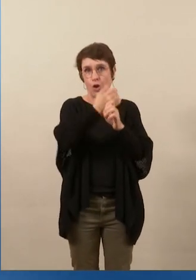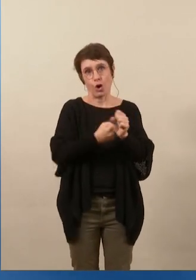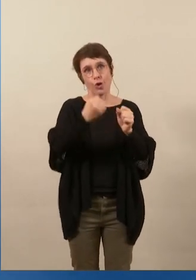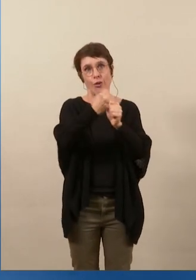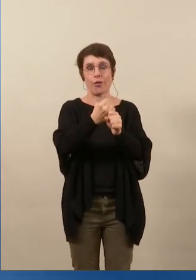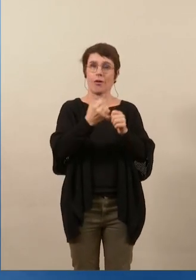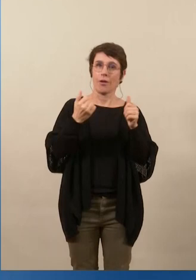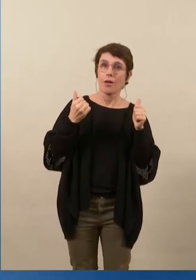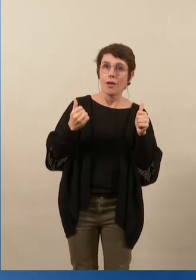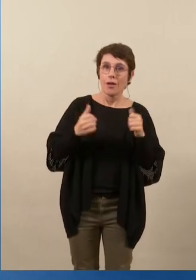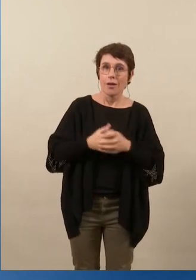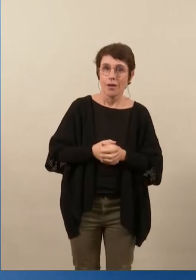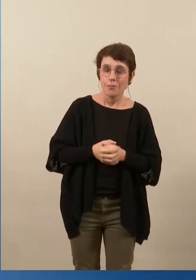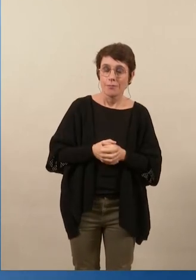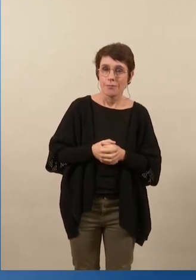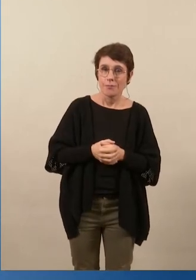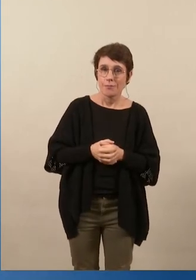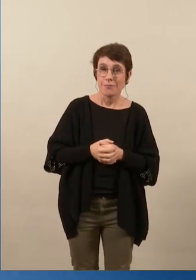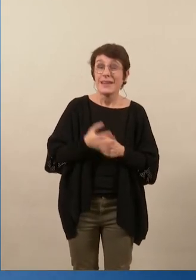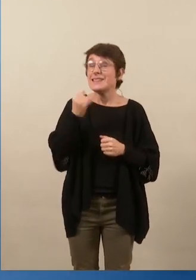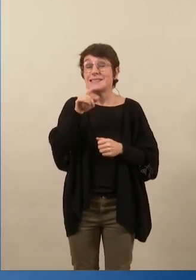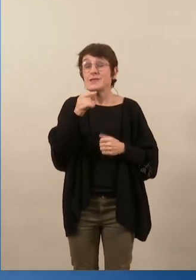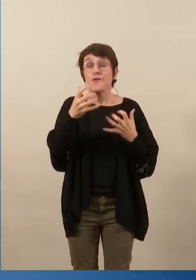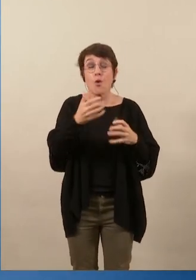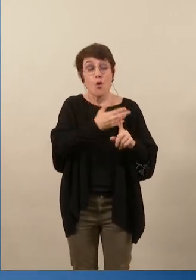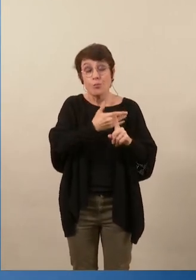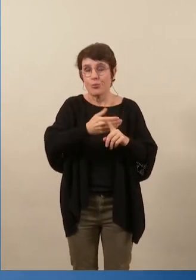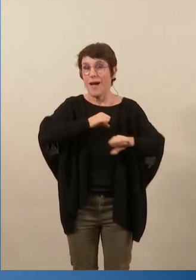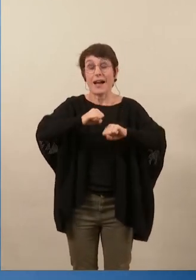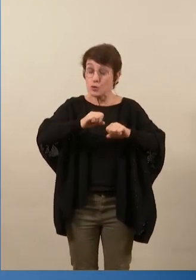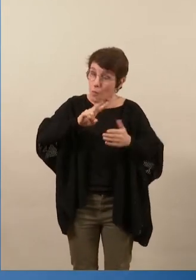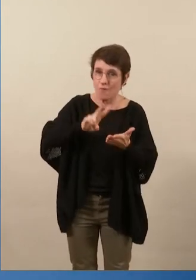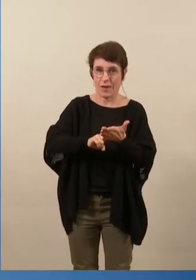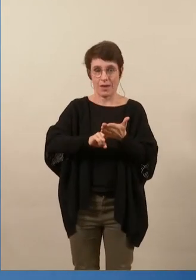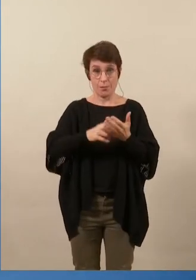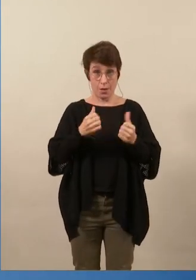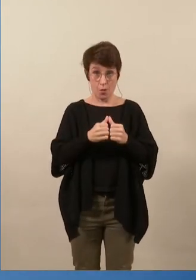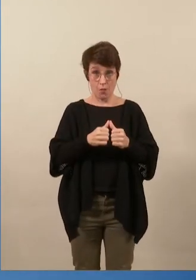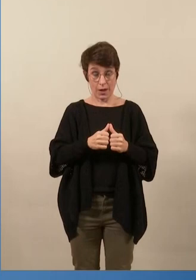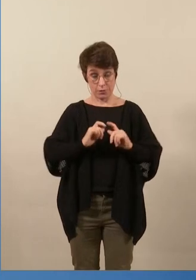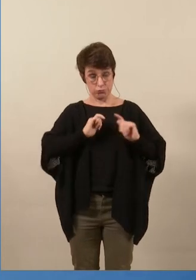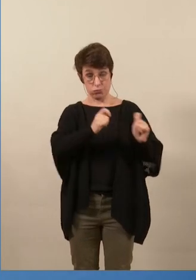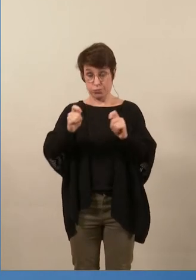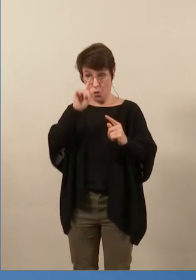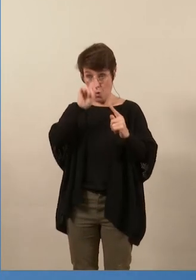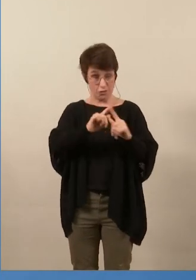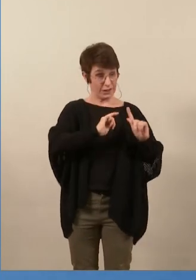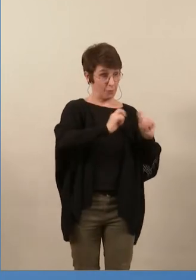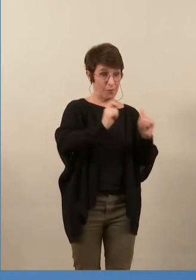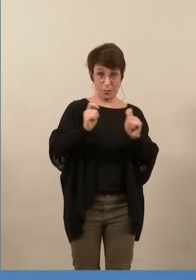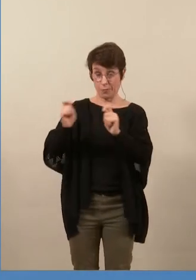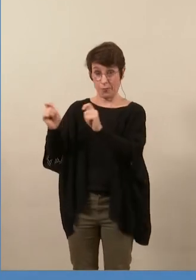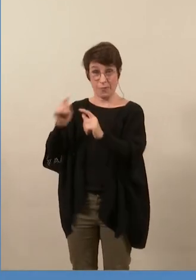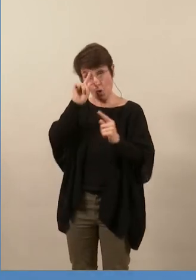indicateurs si vous aviez voulu réellement agir vous auriez simplement fixé des objectifs clairs et